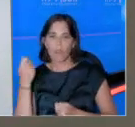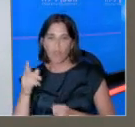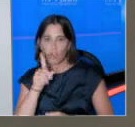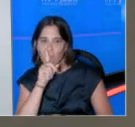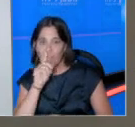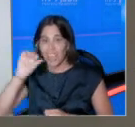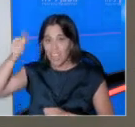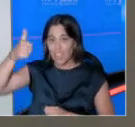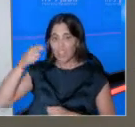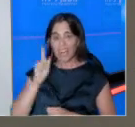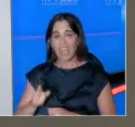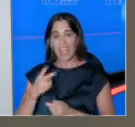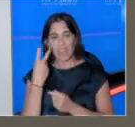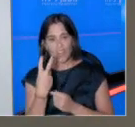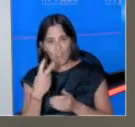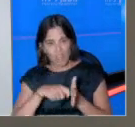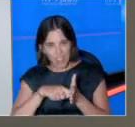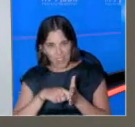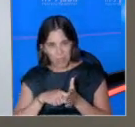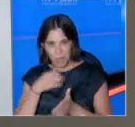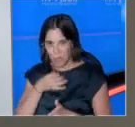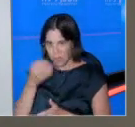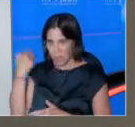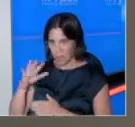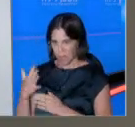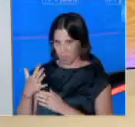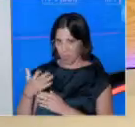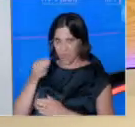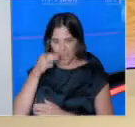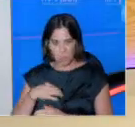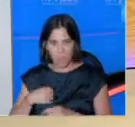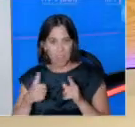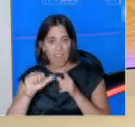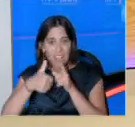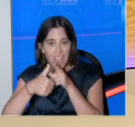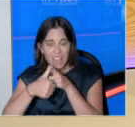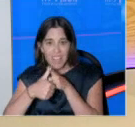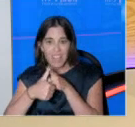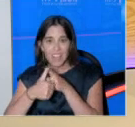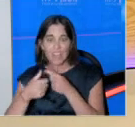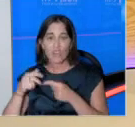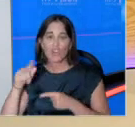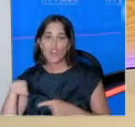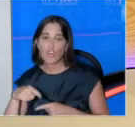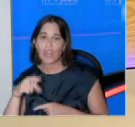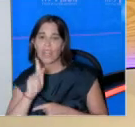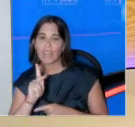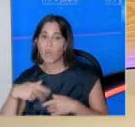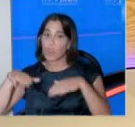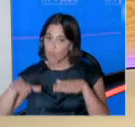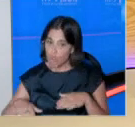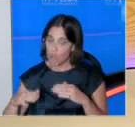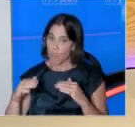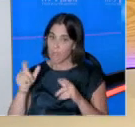וראשית, אני חייב שני תיקונים ממונולוג של יום חמישי. שימו לב, הראשון הוא, ז'אנה כיסאווי היא תושבת מדינת